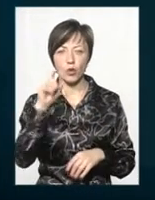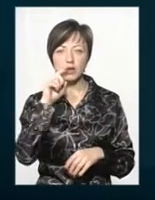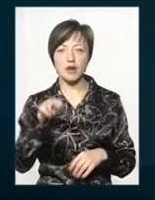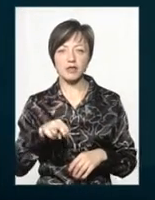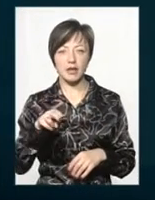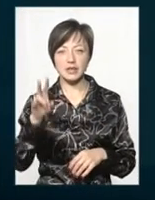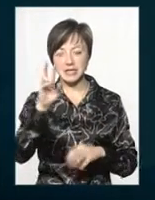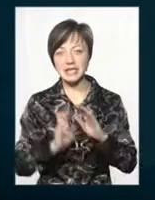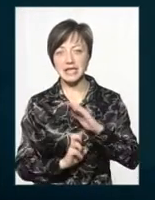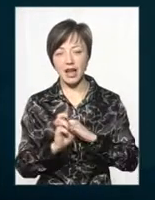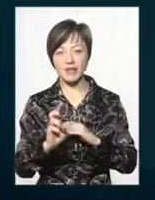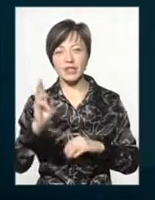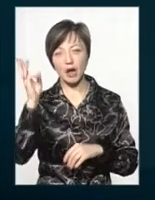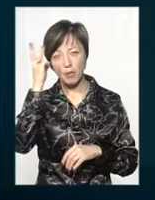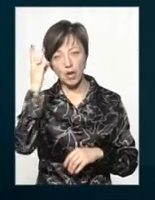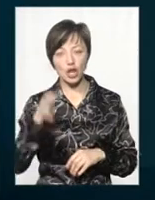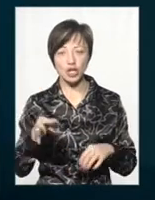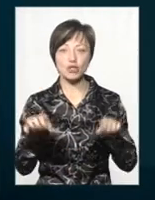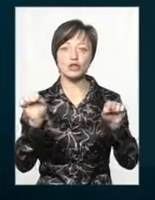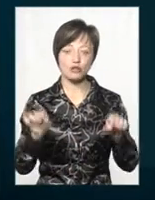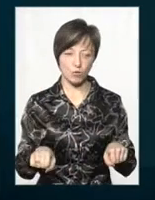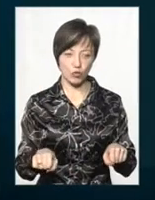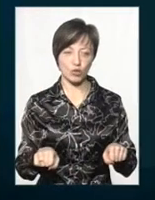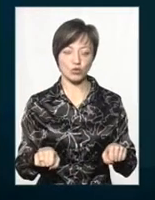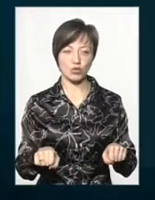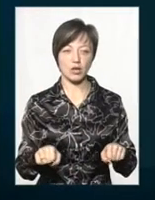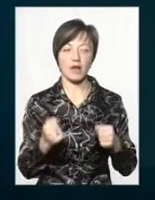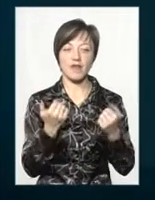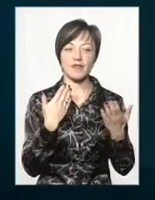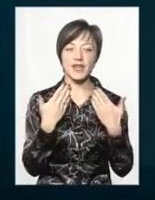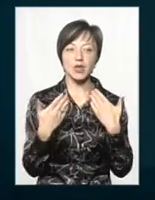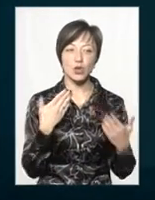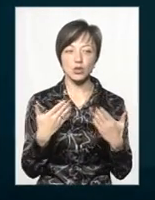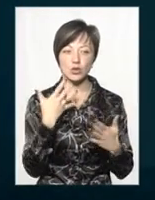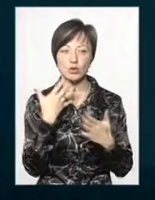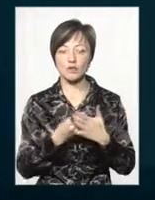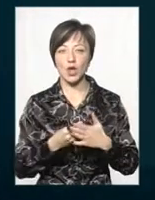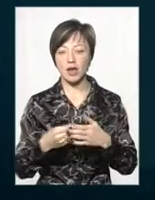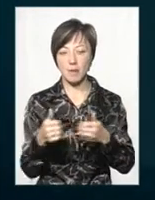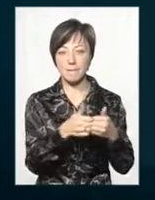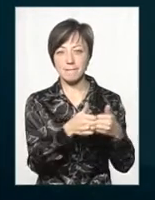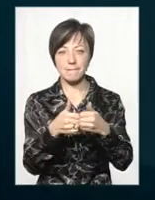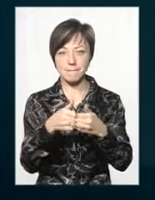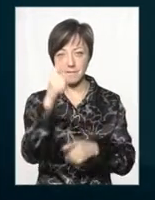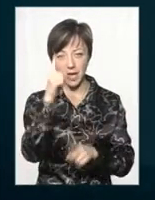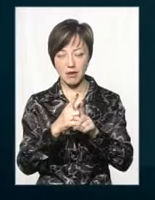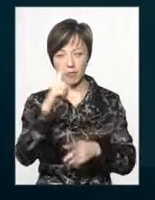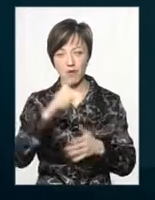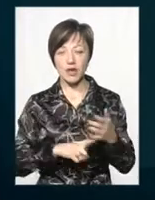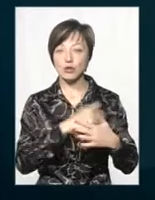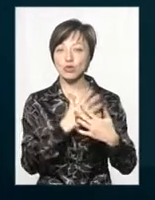церкви на Хмельниччині зможуть відноситись до своїх братів по вірі з